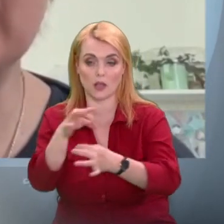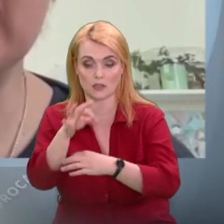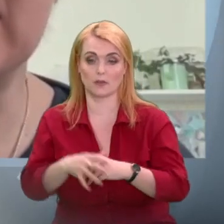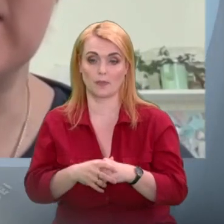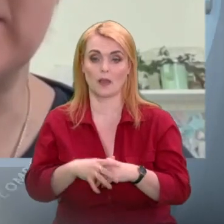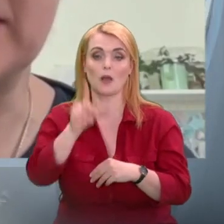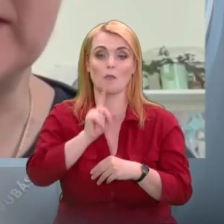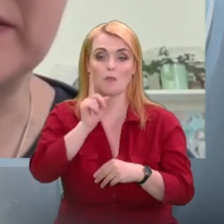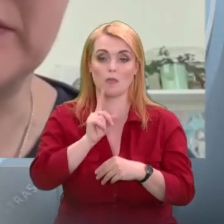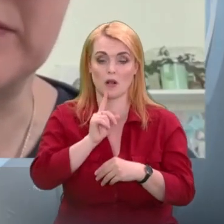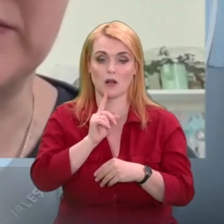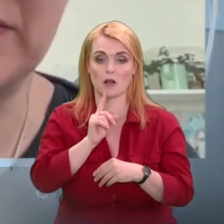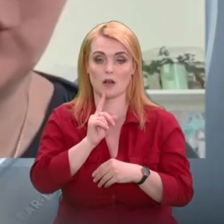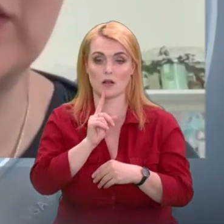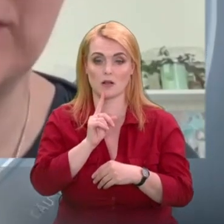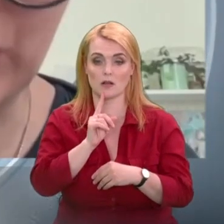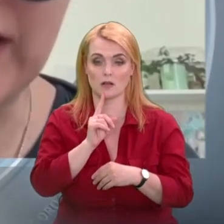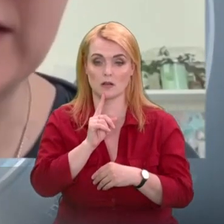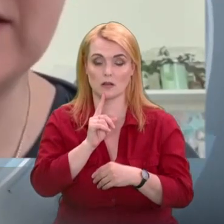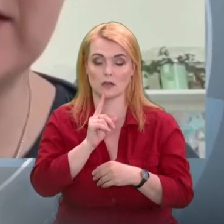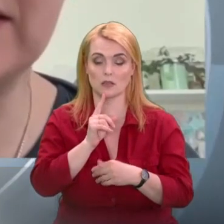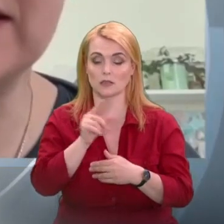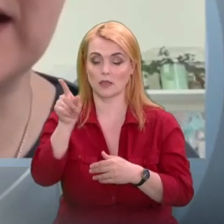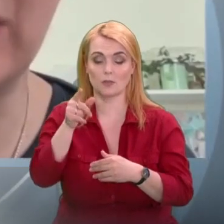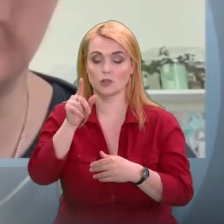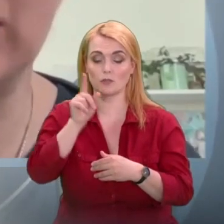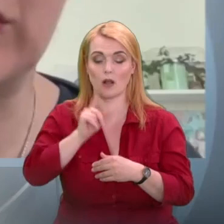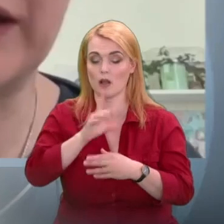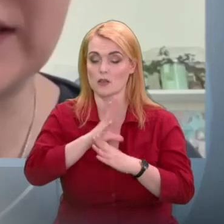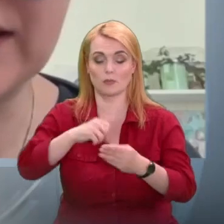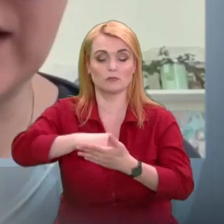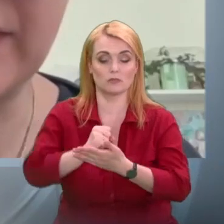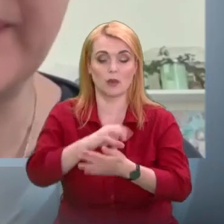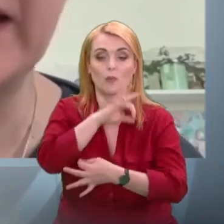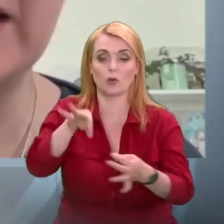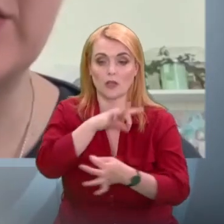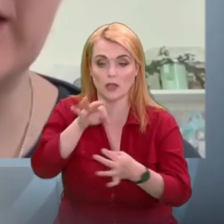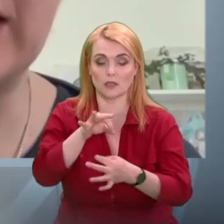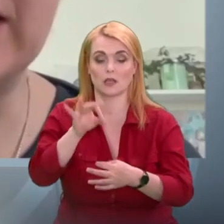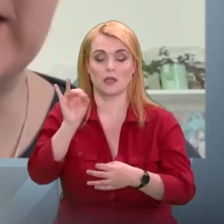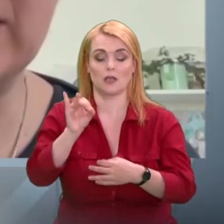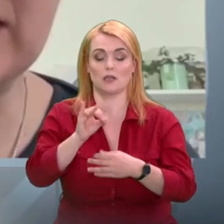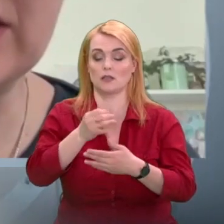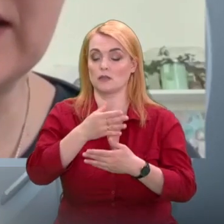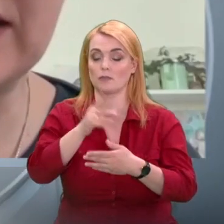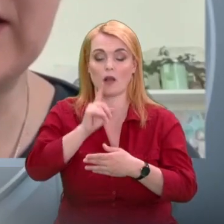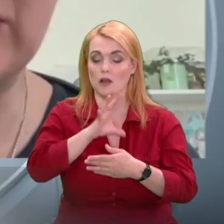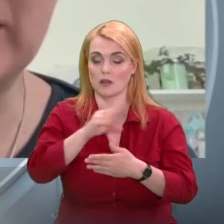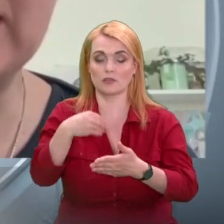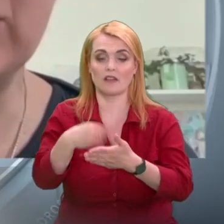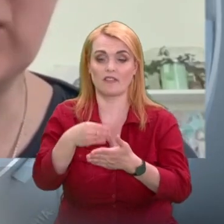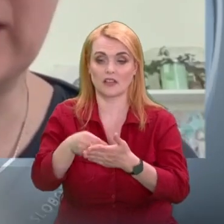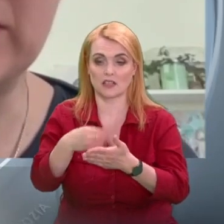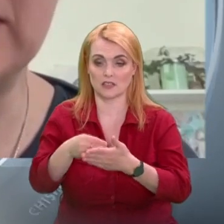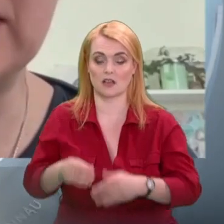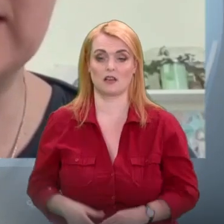nu există un proiect sau o finanțare. Și din cauza aceasta,